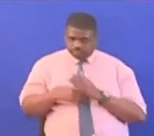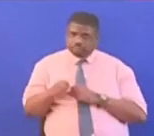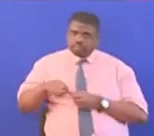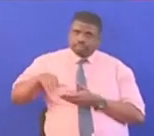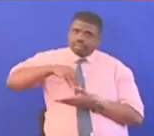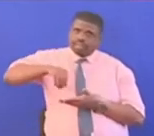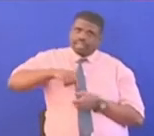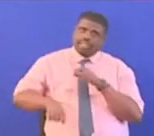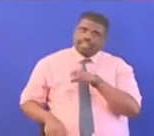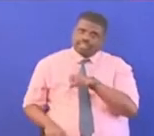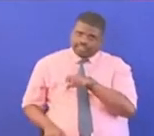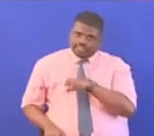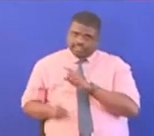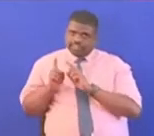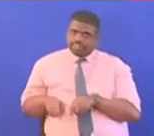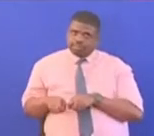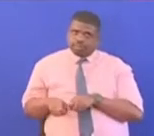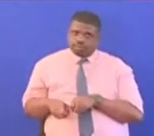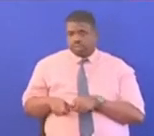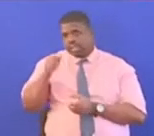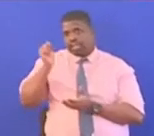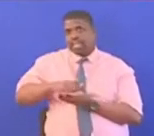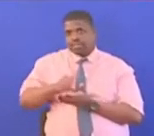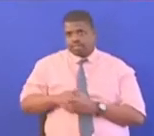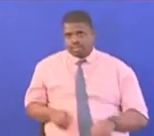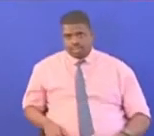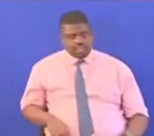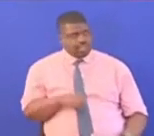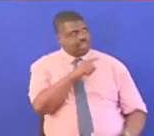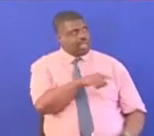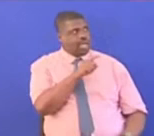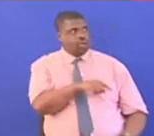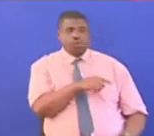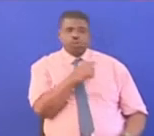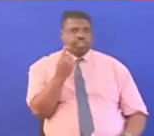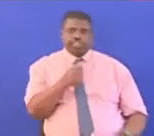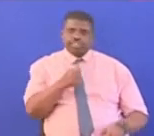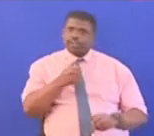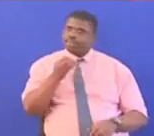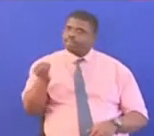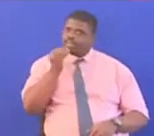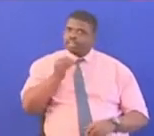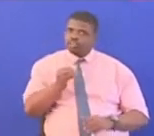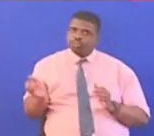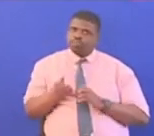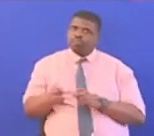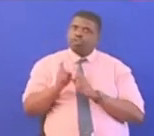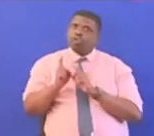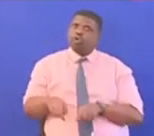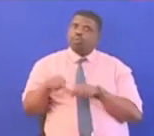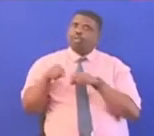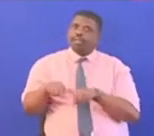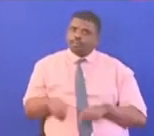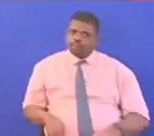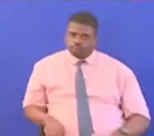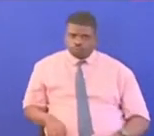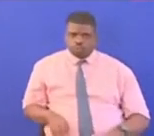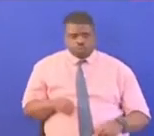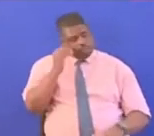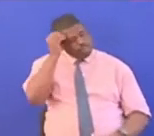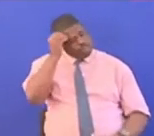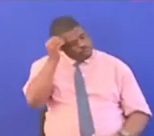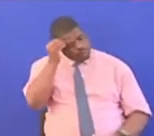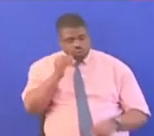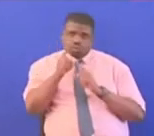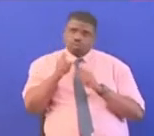ardhi ambayo iko kwenye nyanda kame, ardhi ambayo haitoshelezi malisho ya mifugo iliyoko leo, bado kuna mawazo